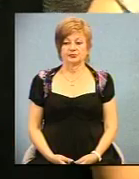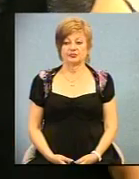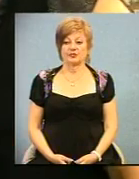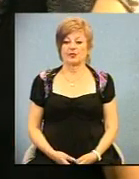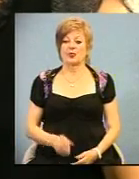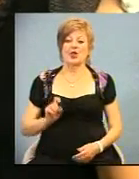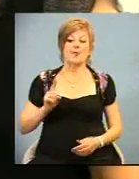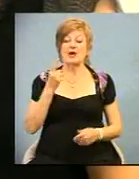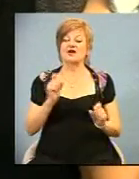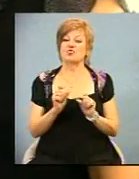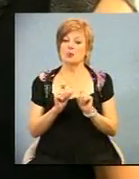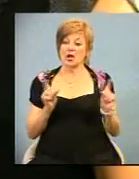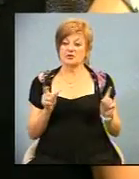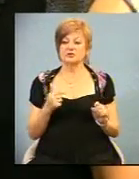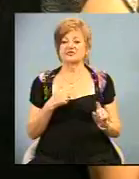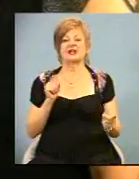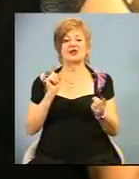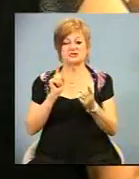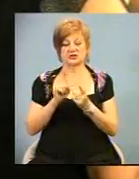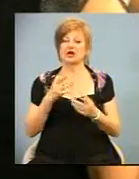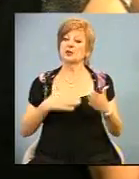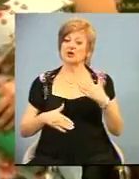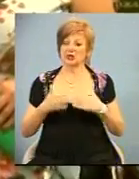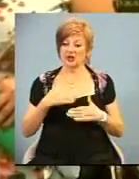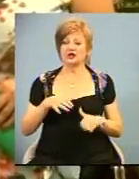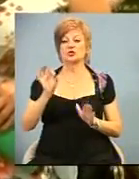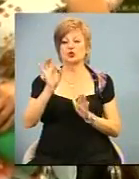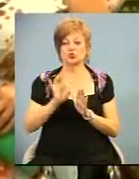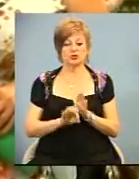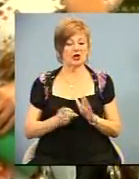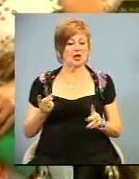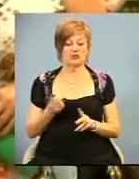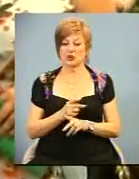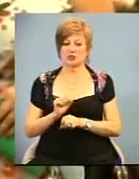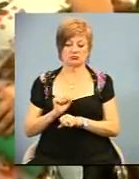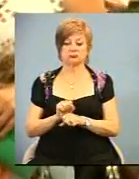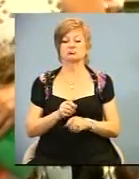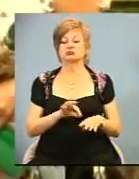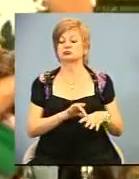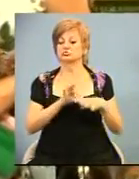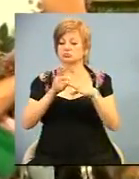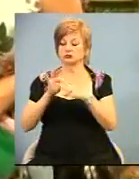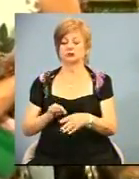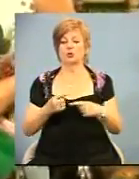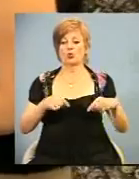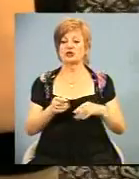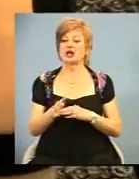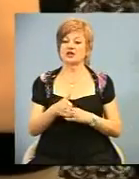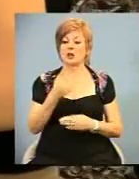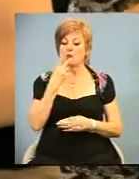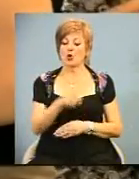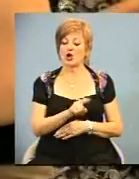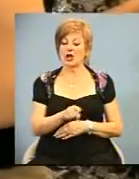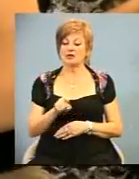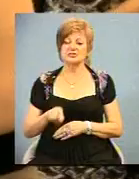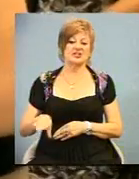У першому супермаркеті нас зустріли привітно. Одразу ж без затримок привели до відділу з рибою. Показали, що